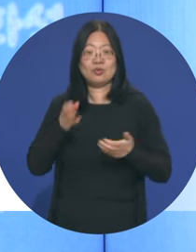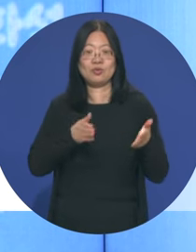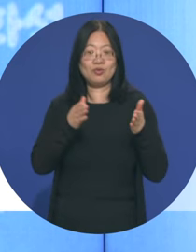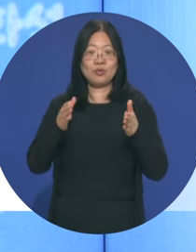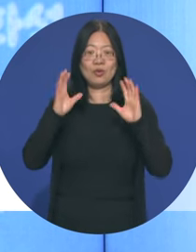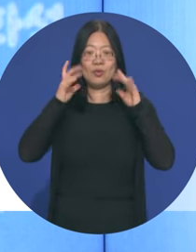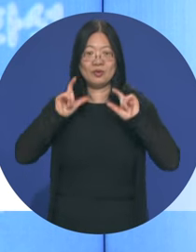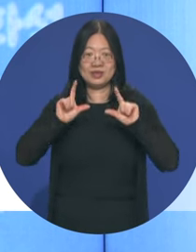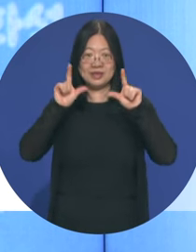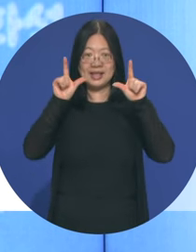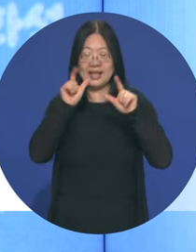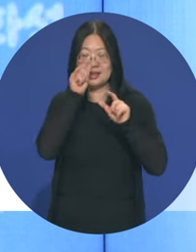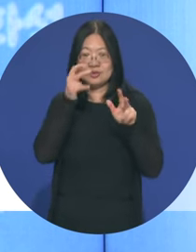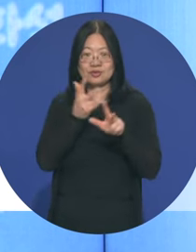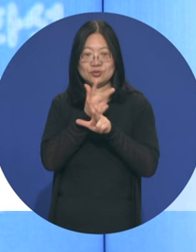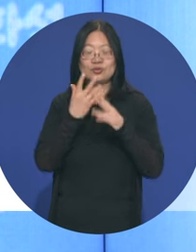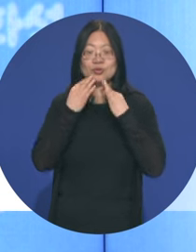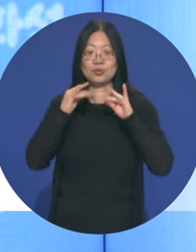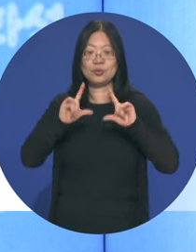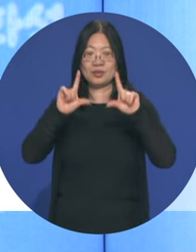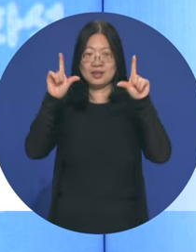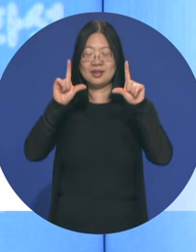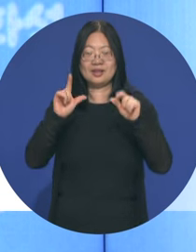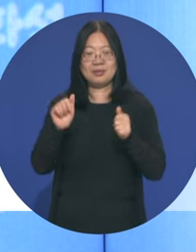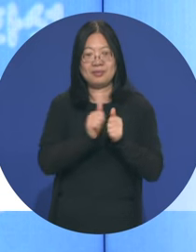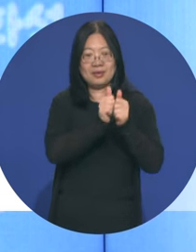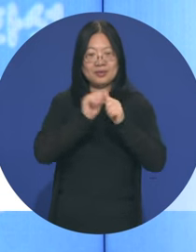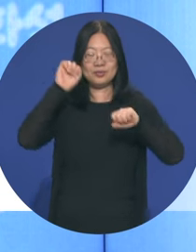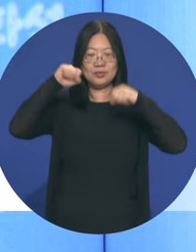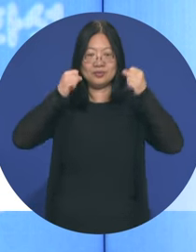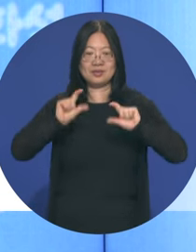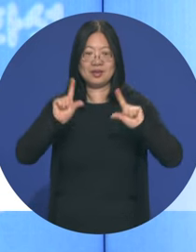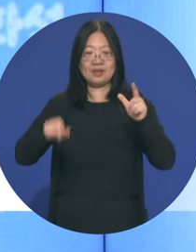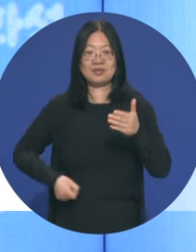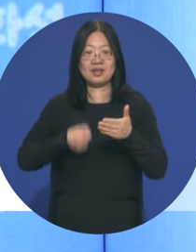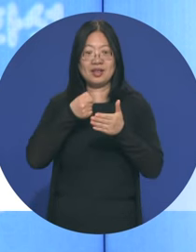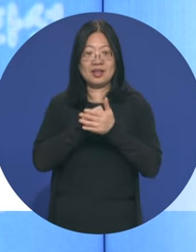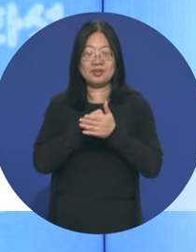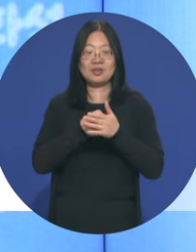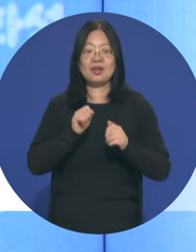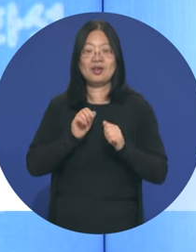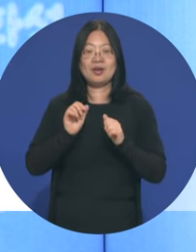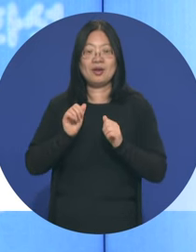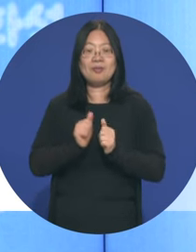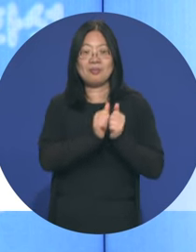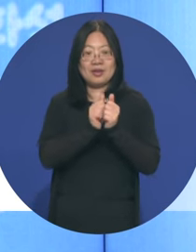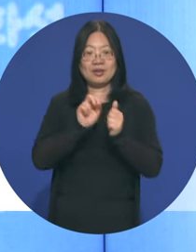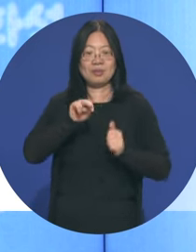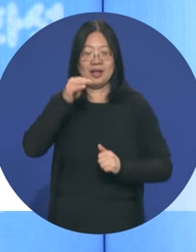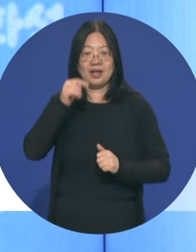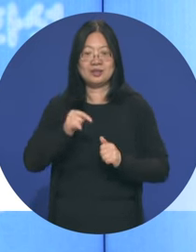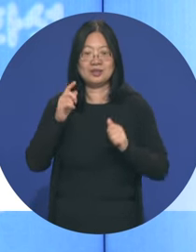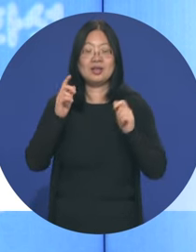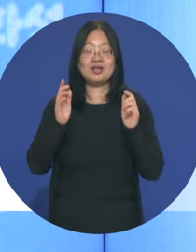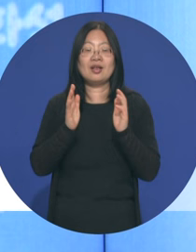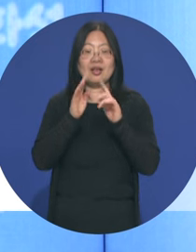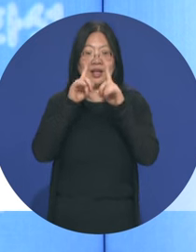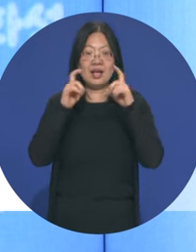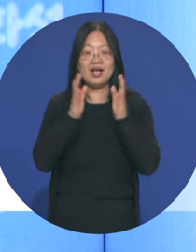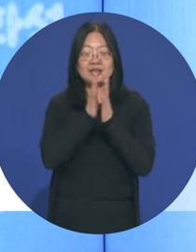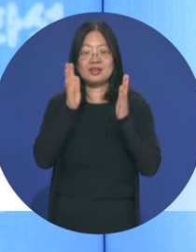시대입니다. 경기도는 어린이날이 있는 주 토요일을 반려동물의 날로 정하고 반려마루 화성에서 페스타를